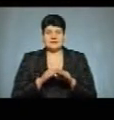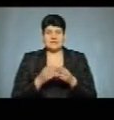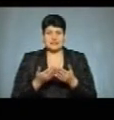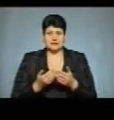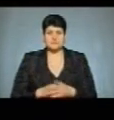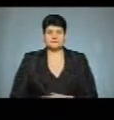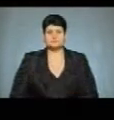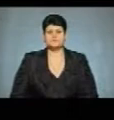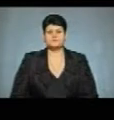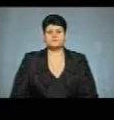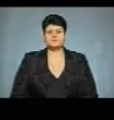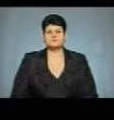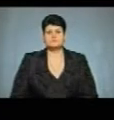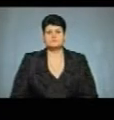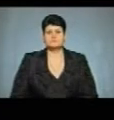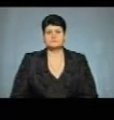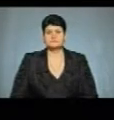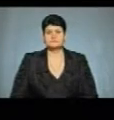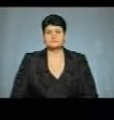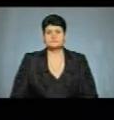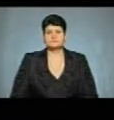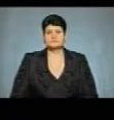Буденчук, Андрій Прокопів, новини.